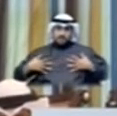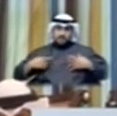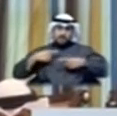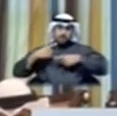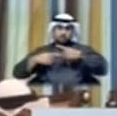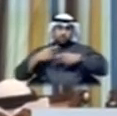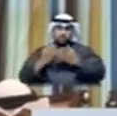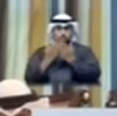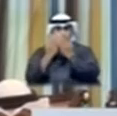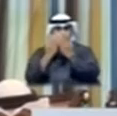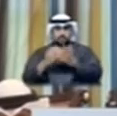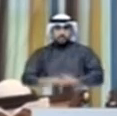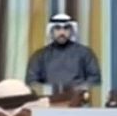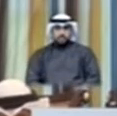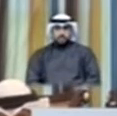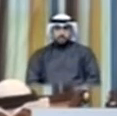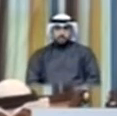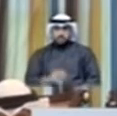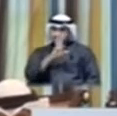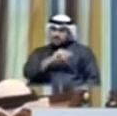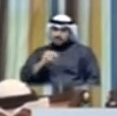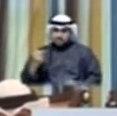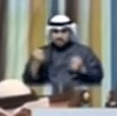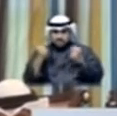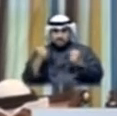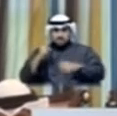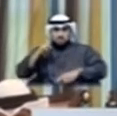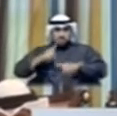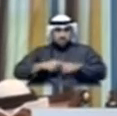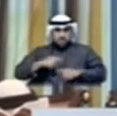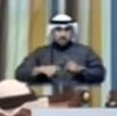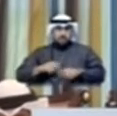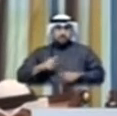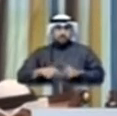فأنتوا لها بالسراء والضراء قسمنا أمام